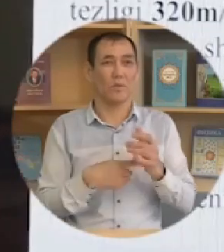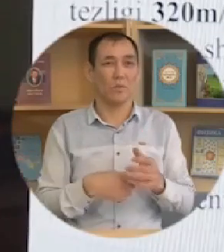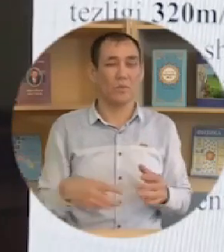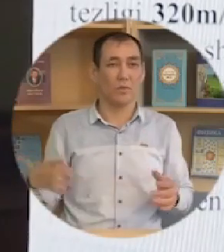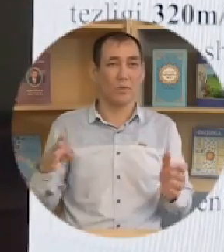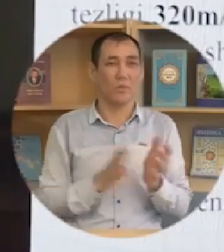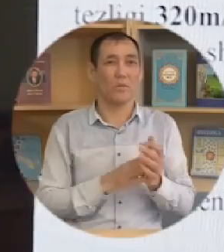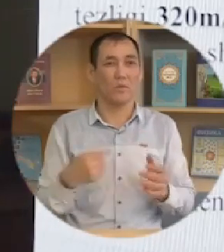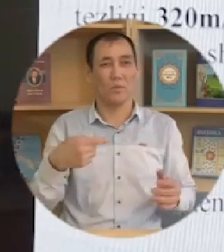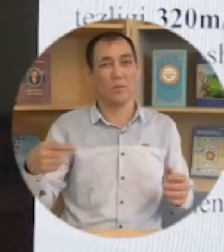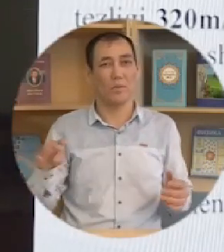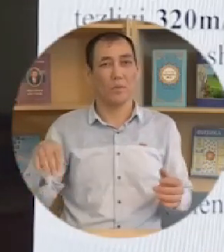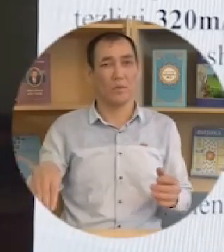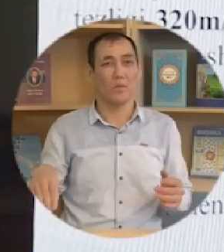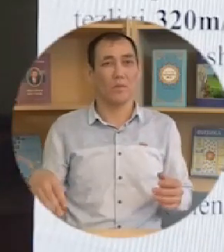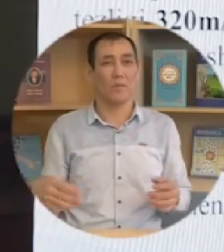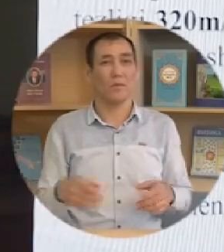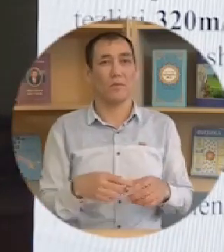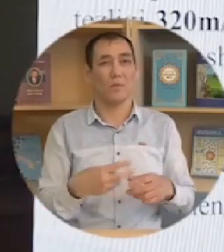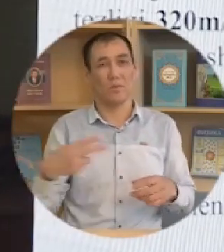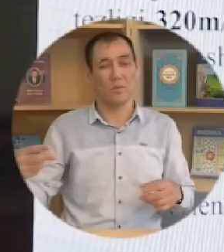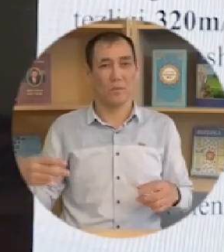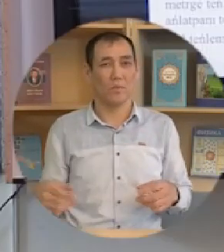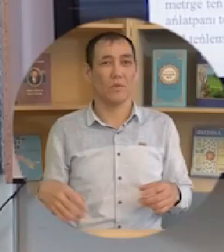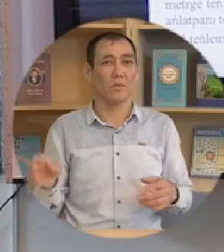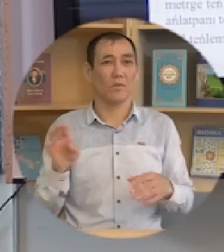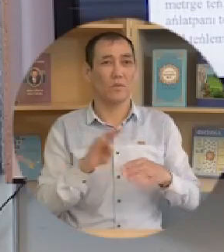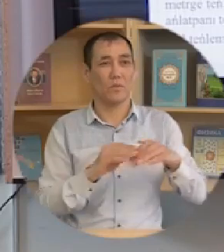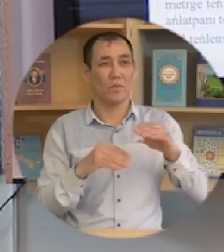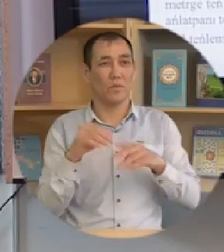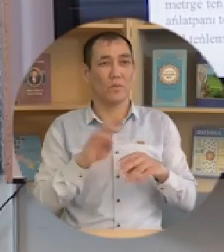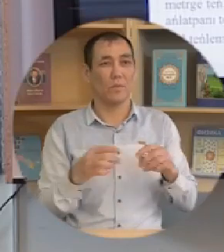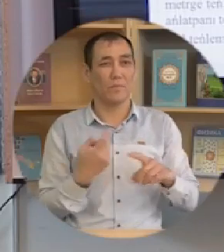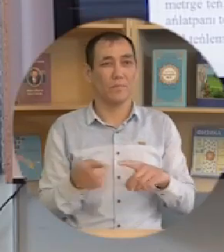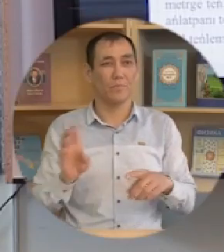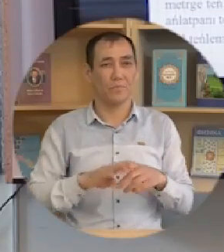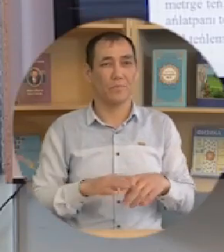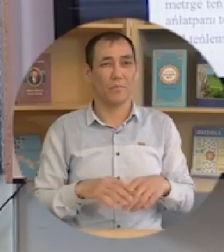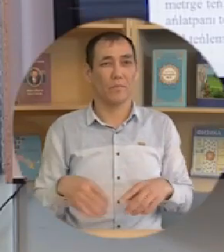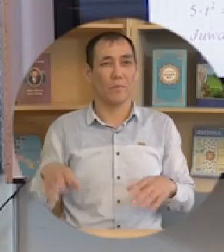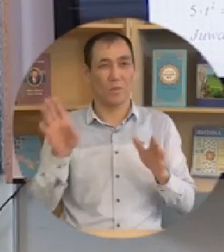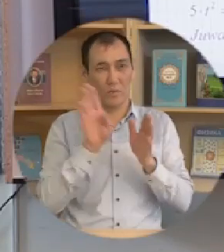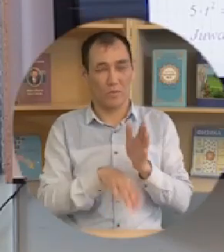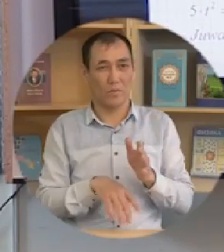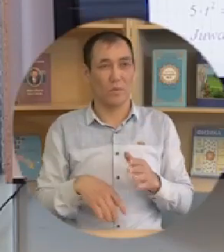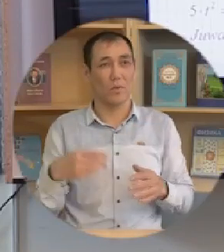9 алынған Т теңлемесін түземіз. Бұл теңлемені төмендегіше шешеміз.